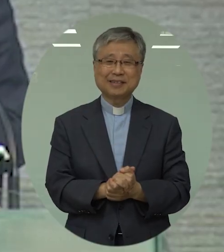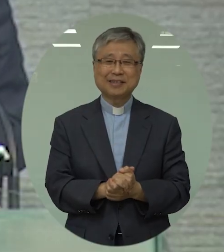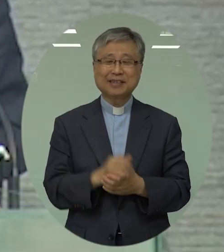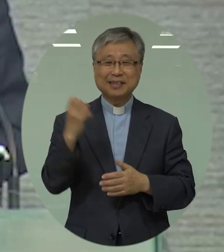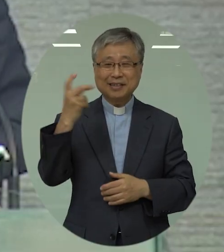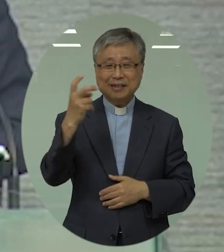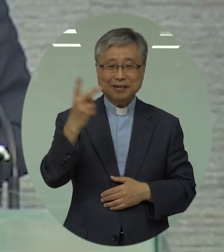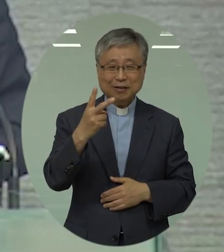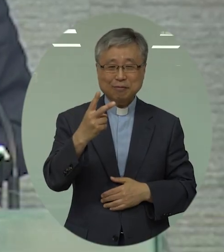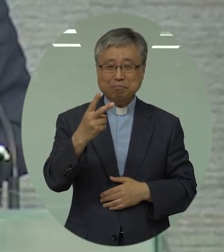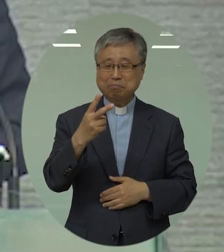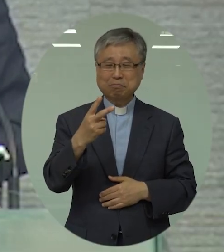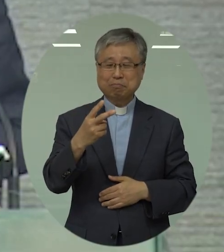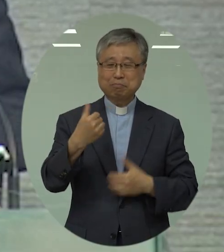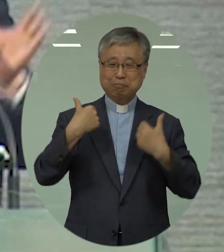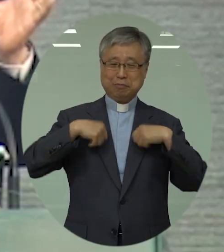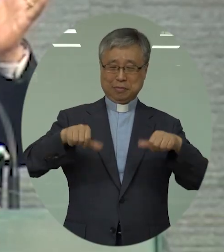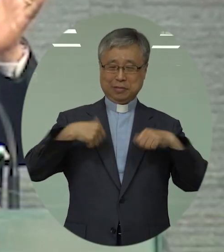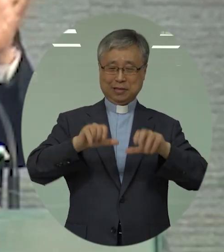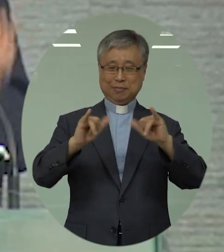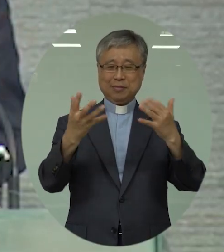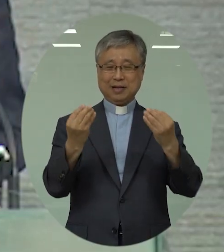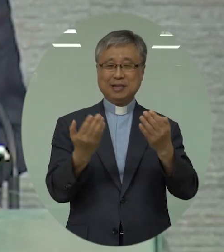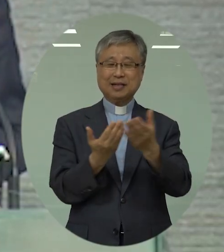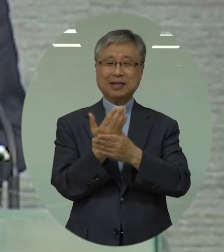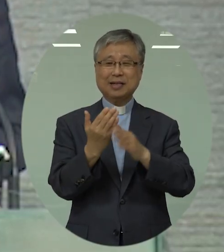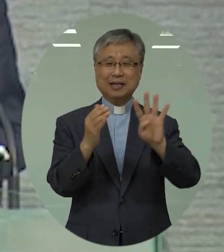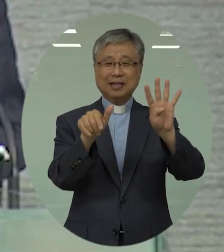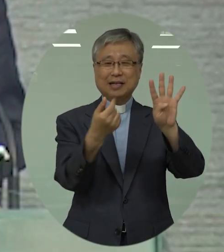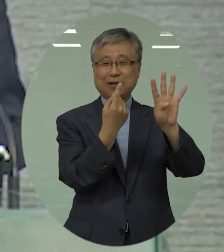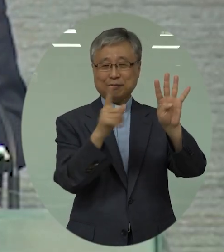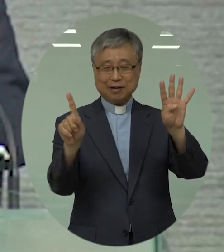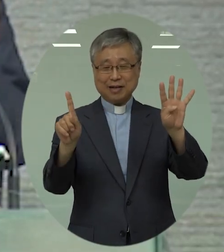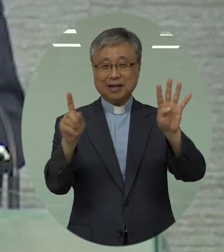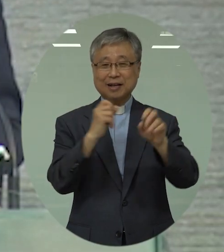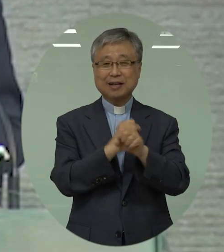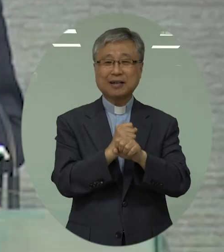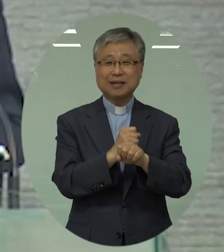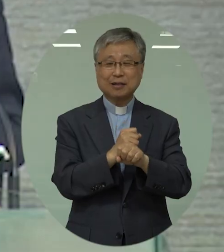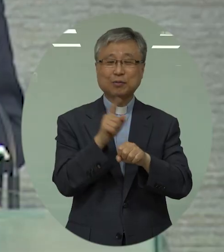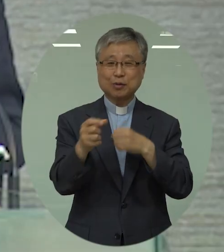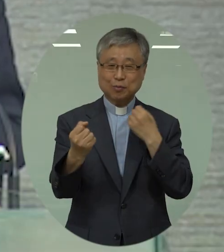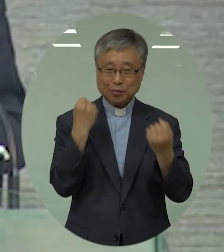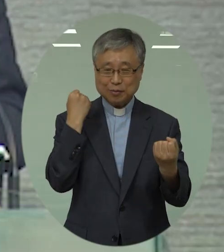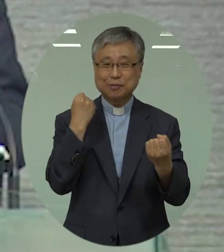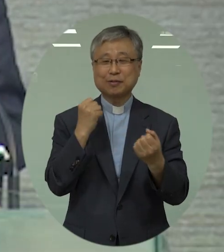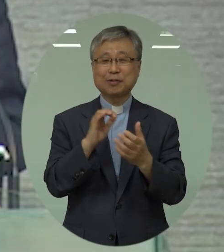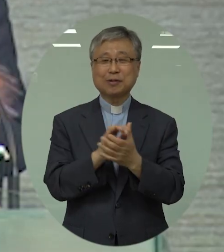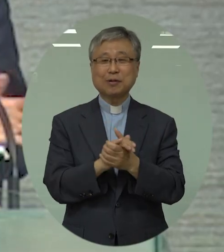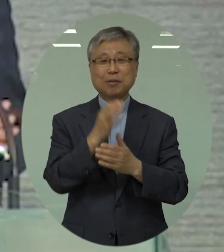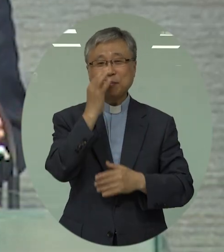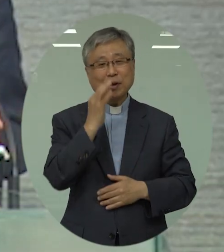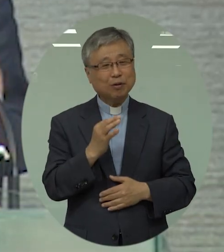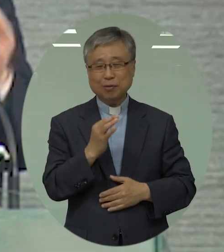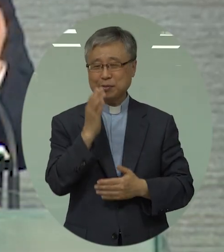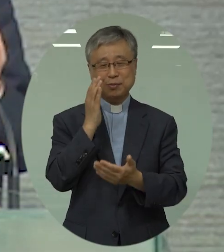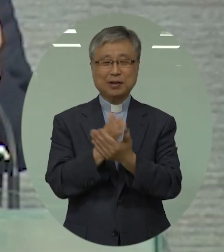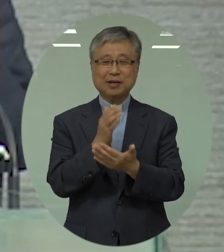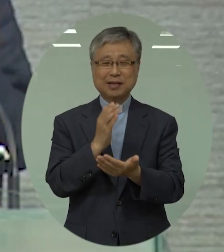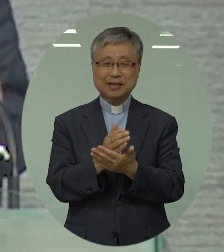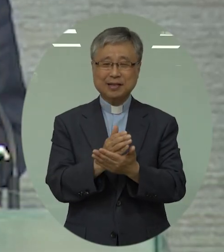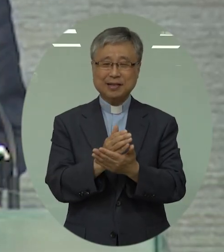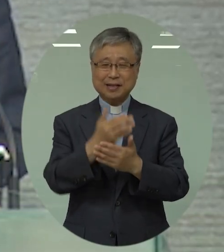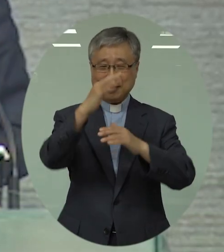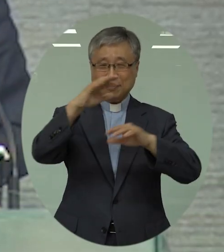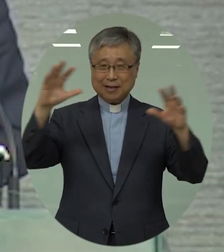자꾸 이렇게 이탈자들이 많이 생기고 그래서 그러면 4과로 하되 그래도 빼놓을 거 빼놓지 말고 에센스를